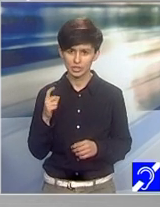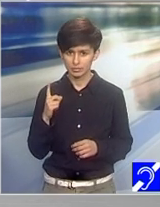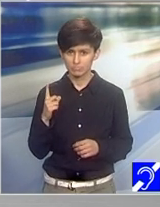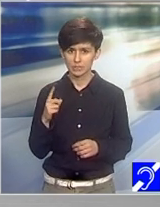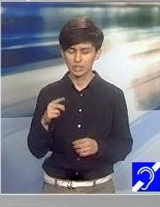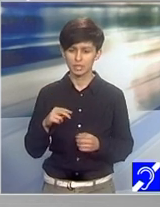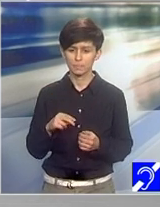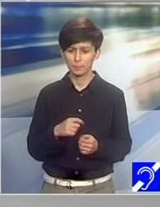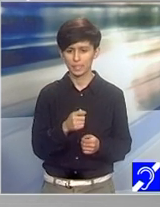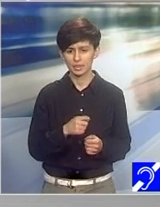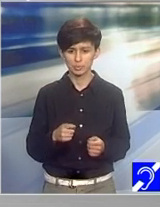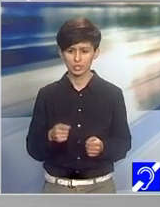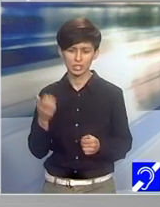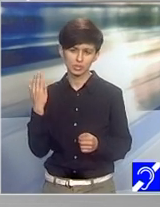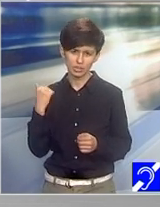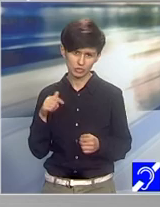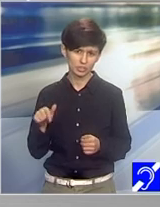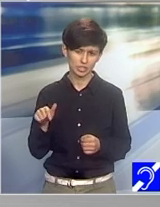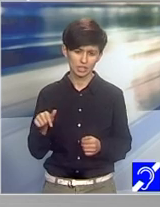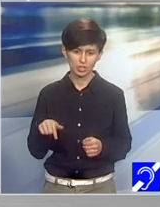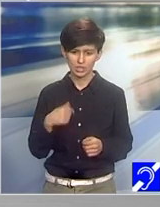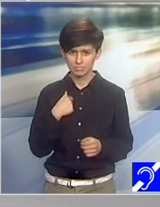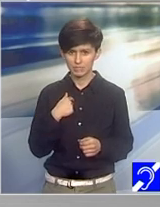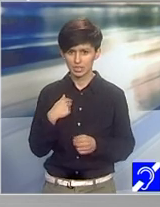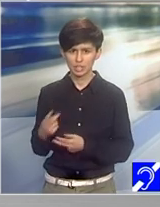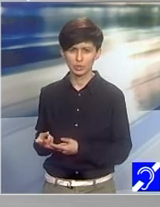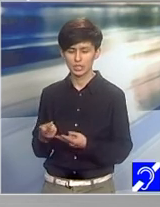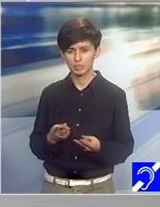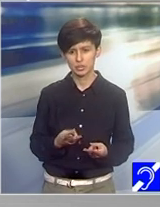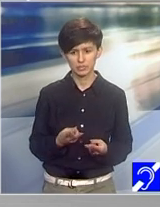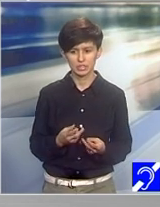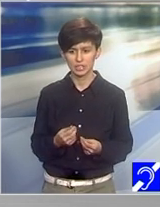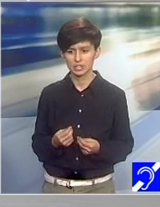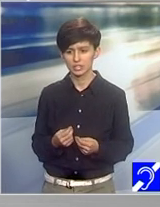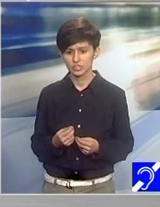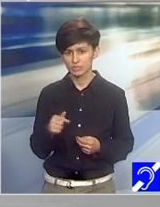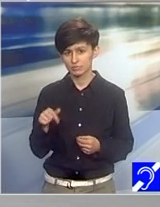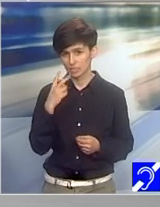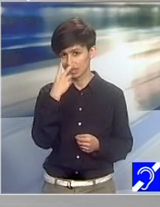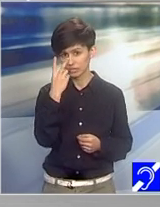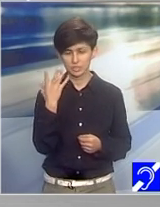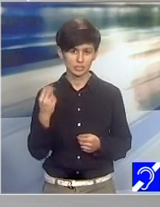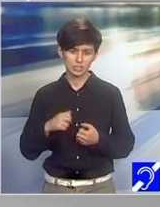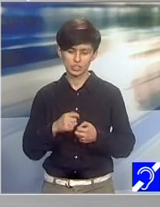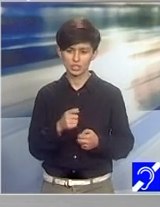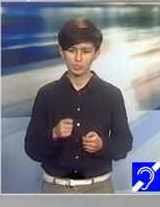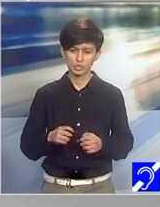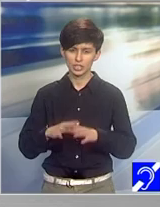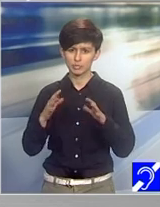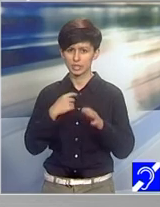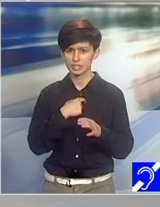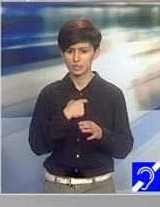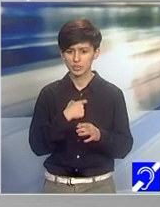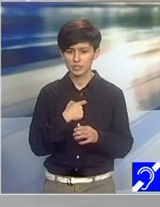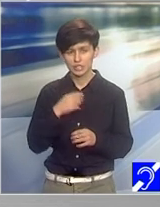proiectul a fost al lor. Eu i-am invitat și și-au dat seama, da, domnule, uite ce perspectivă și ce proiect mare se poate face pe